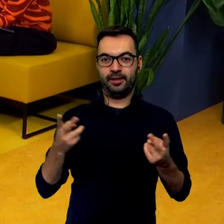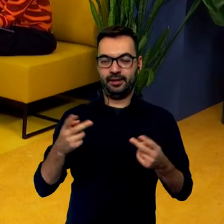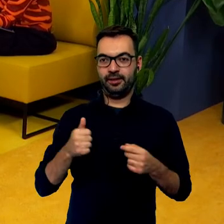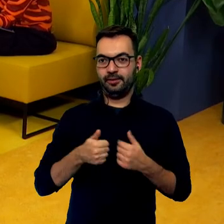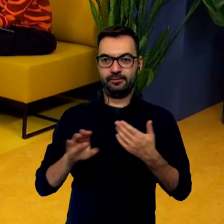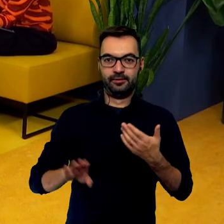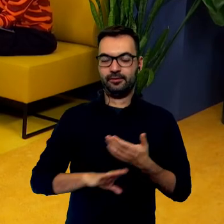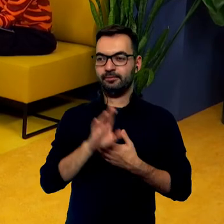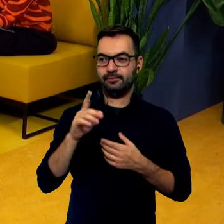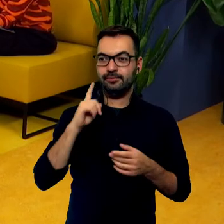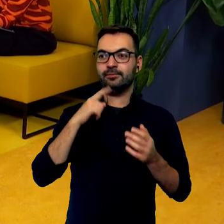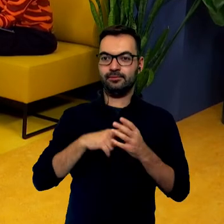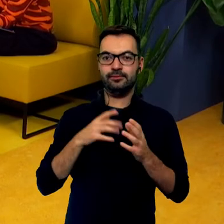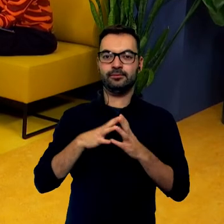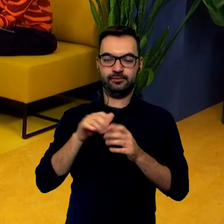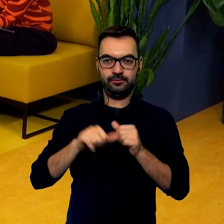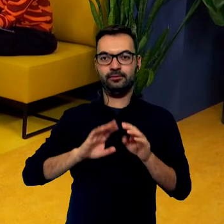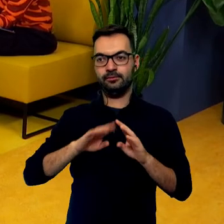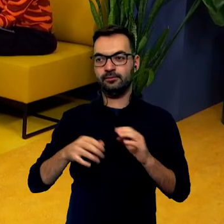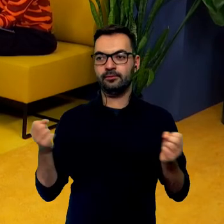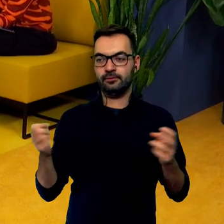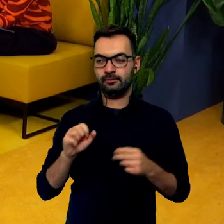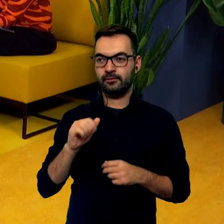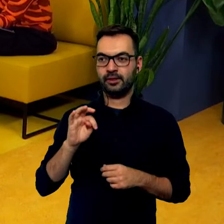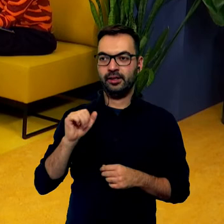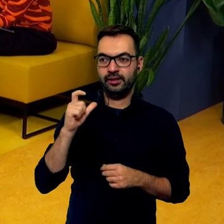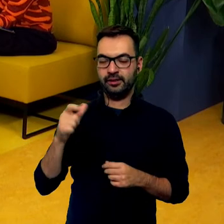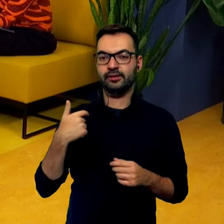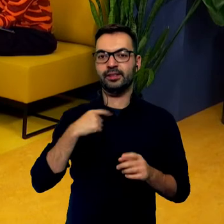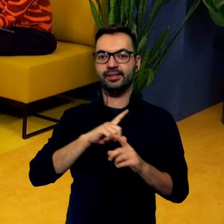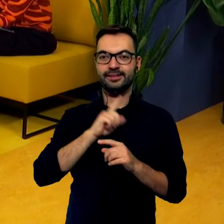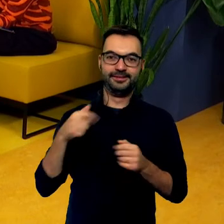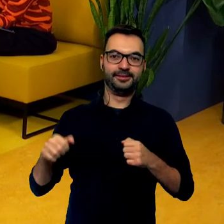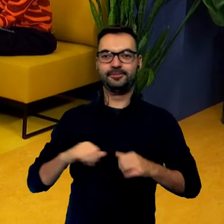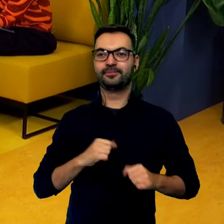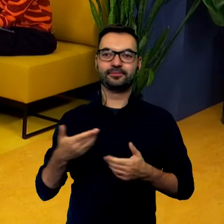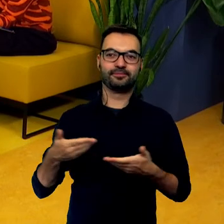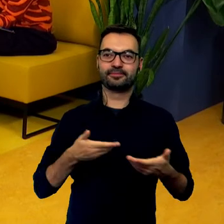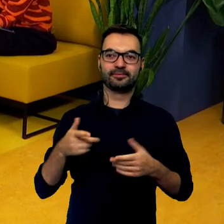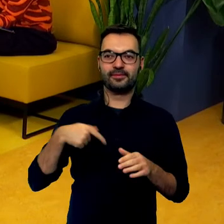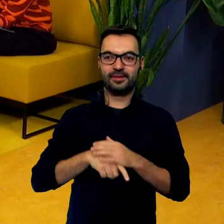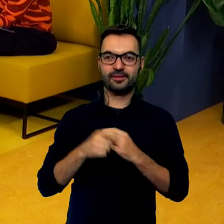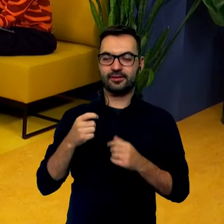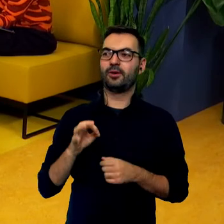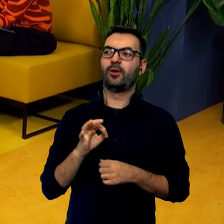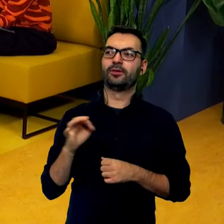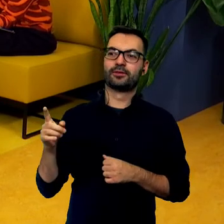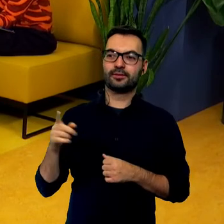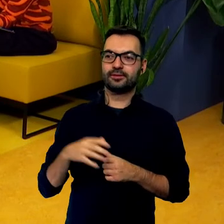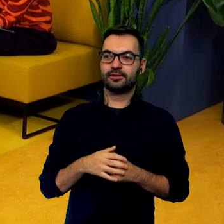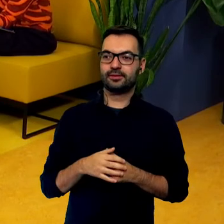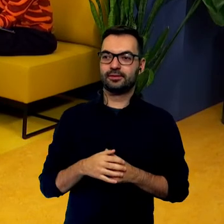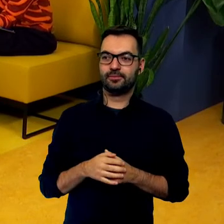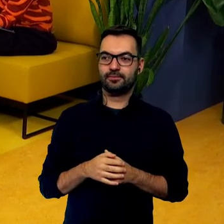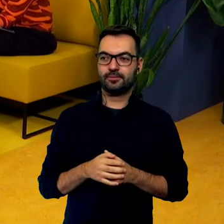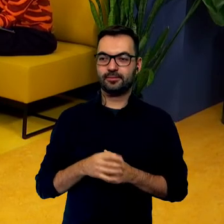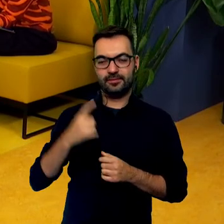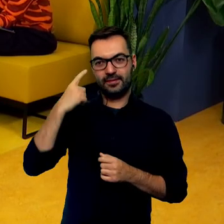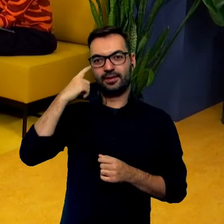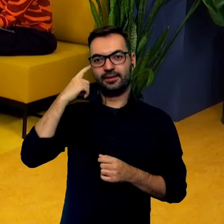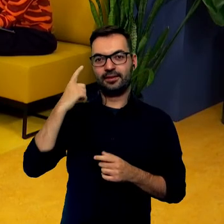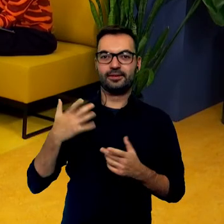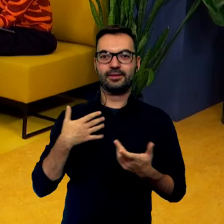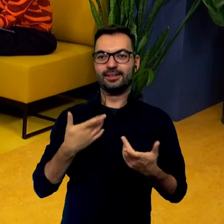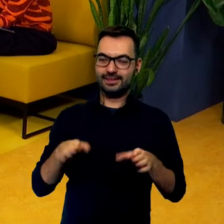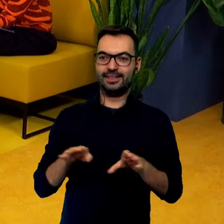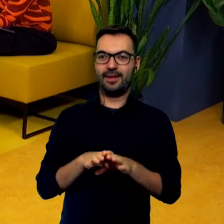lat później w kinie Atlantik. Więc tak mówię, szedłem do tego kina Atlantik, sobie jechałem metrem i mówię, o jakaś klamra mała się